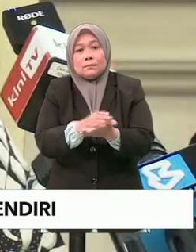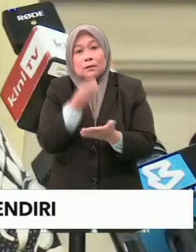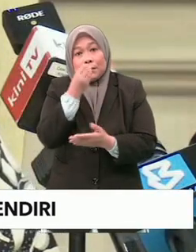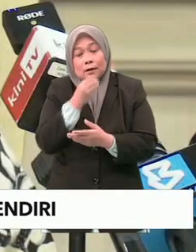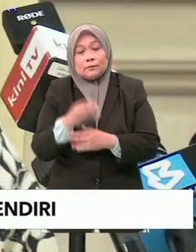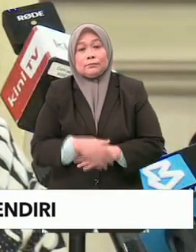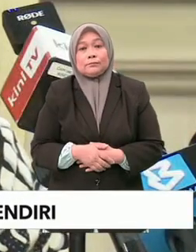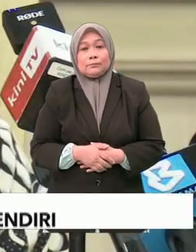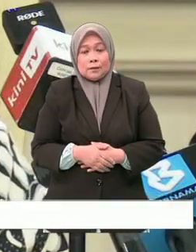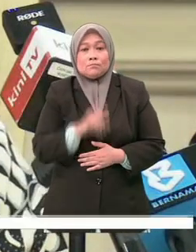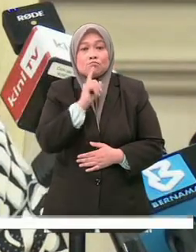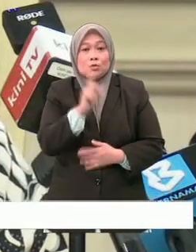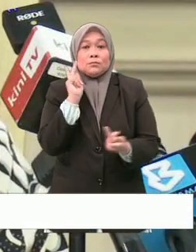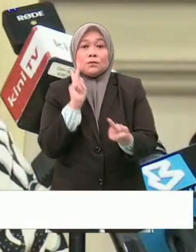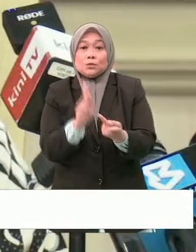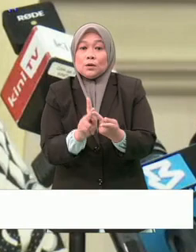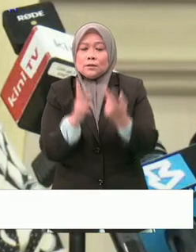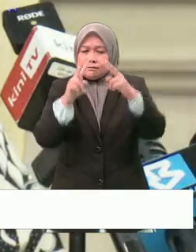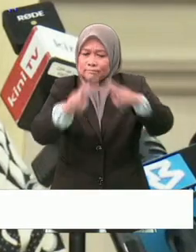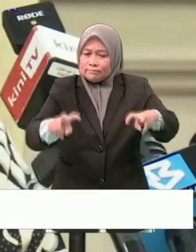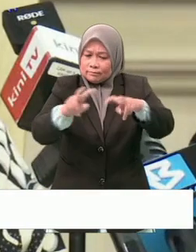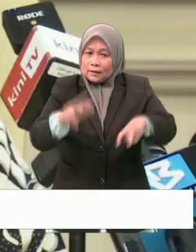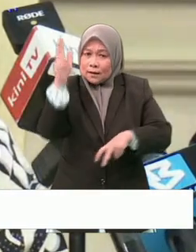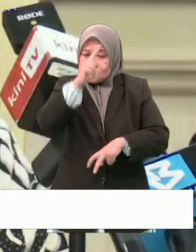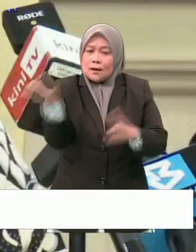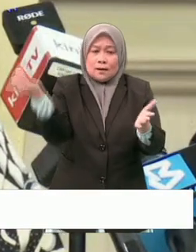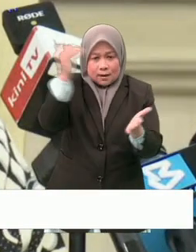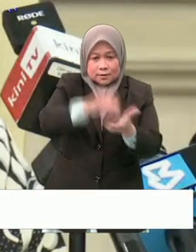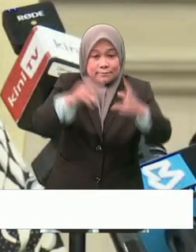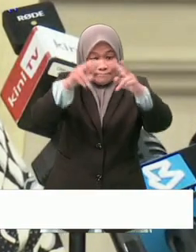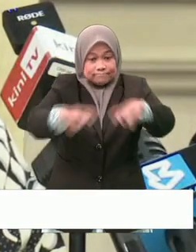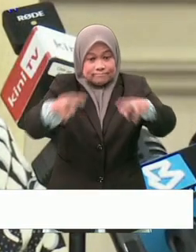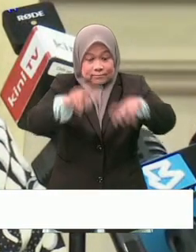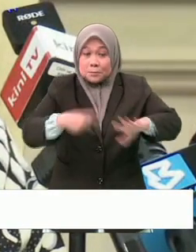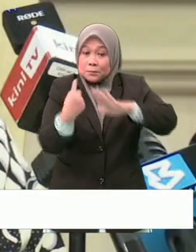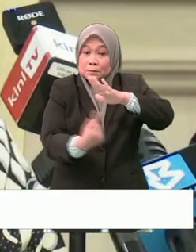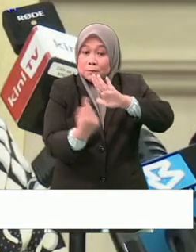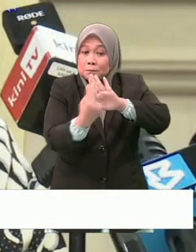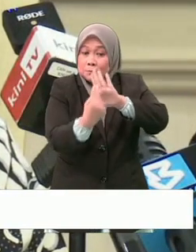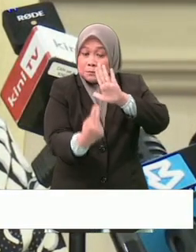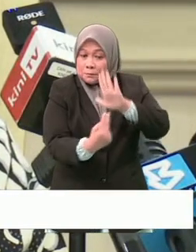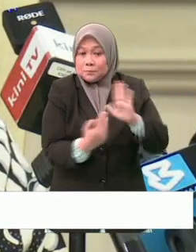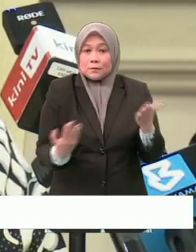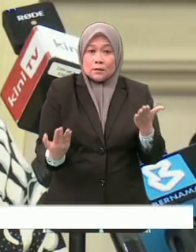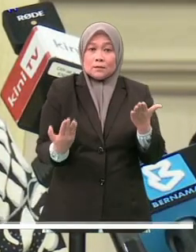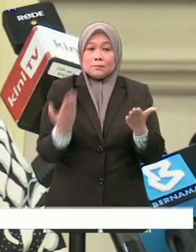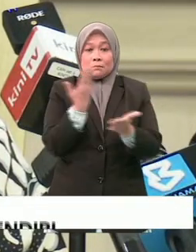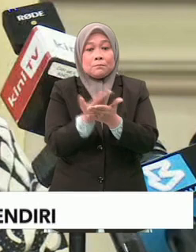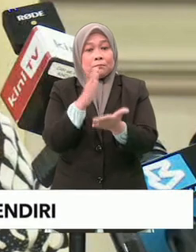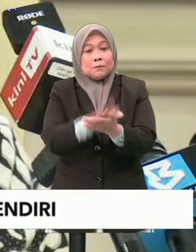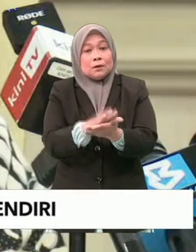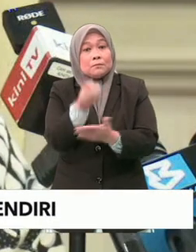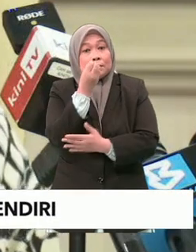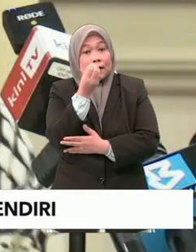wajah supaya kerajaan Little smule Dasa importer bahan makanan